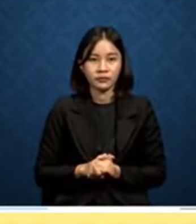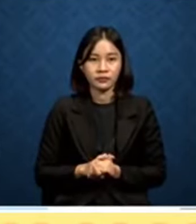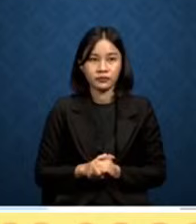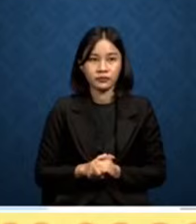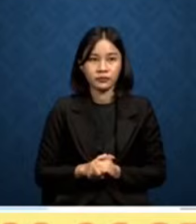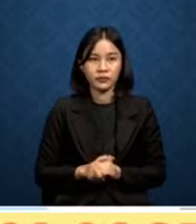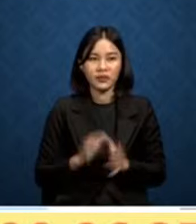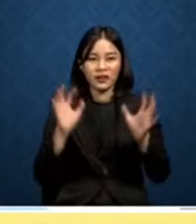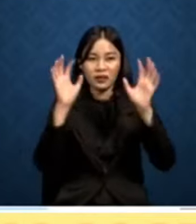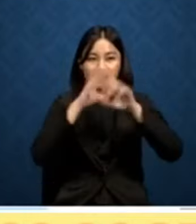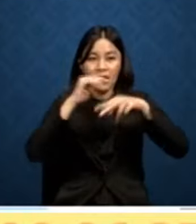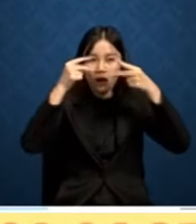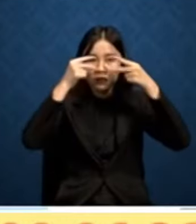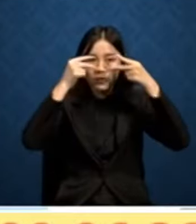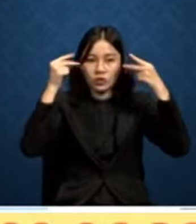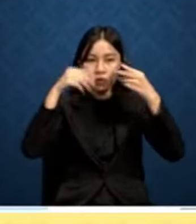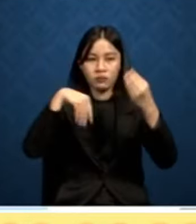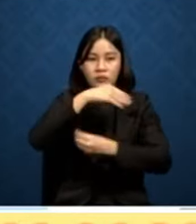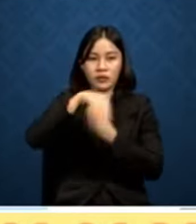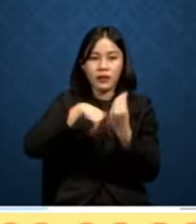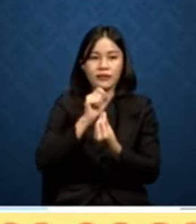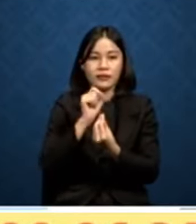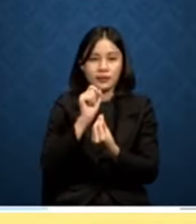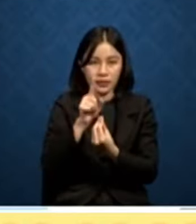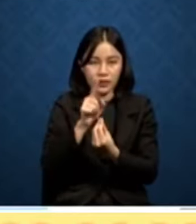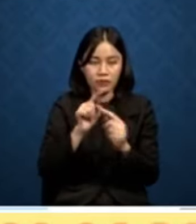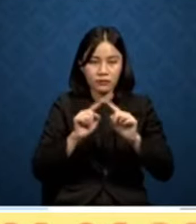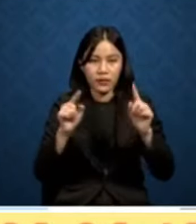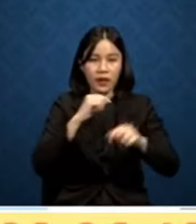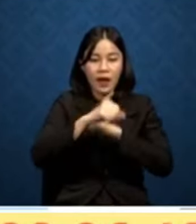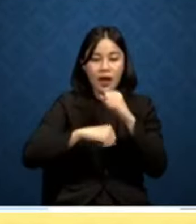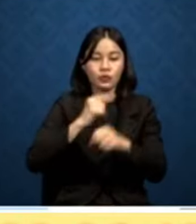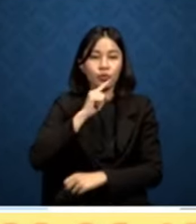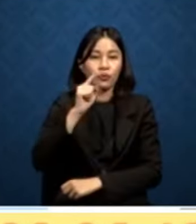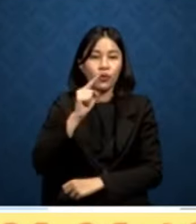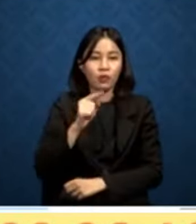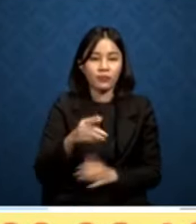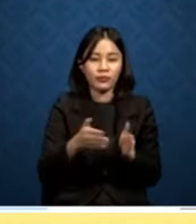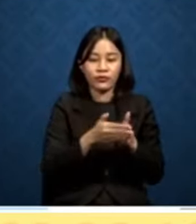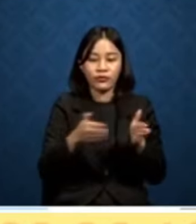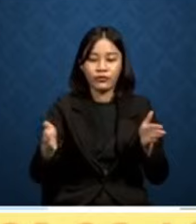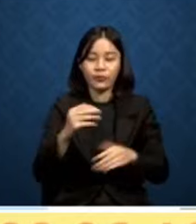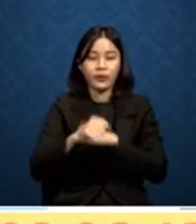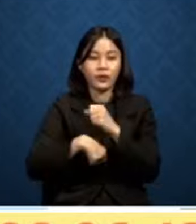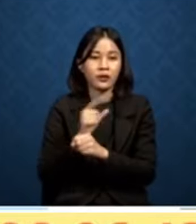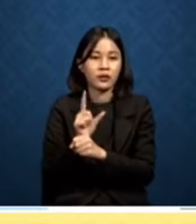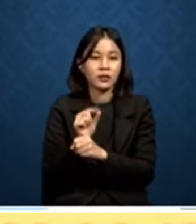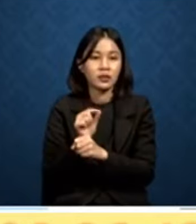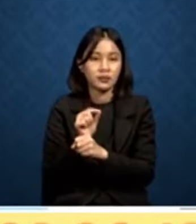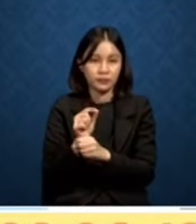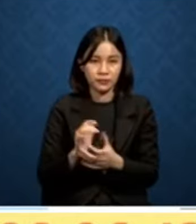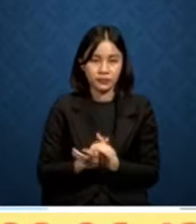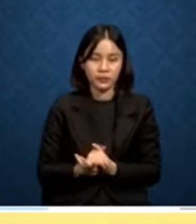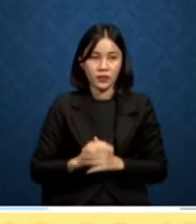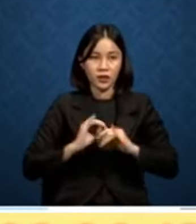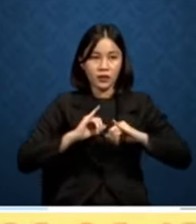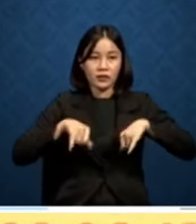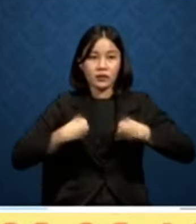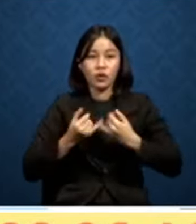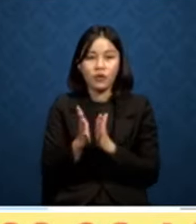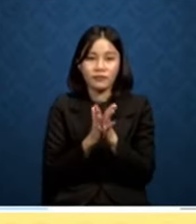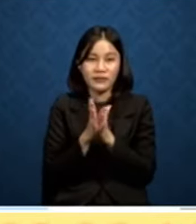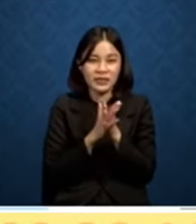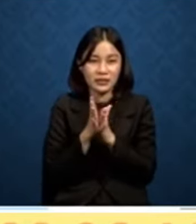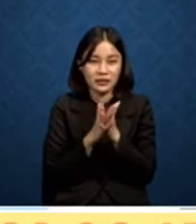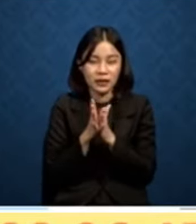อาชยากรรมทางเศษฐกิจเลยแต่อายุความก็แค่ 20 ปีนะครับเจ้าของแชรชาร์เตอร์เนี่ย